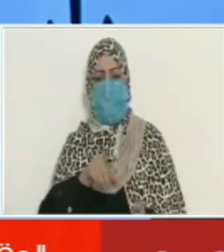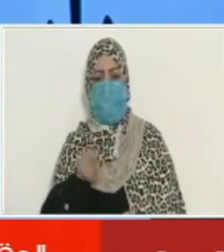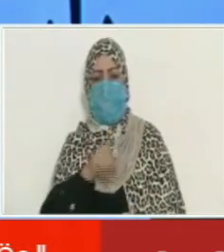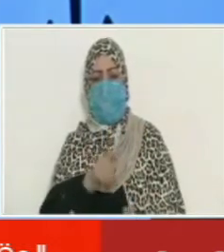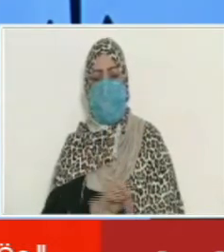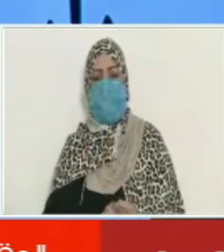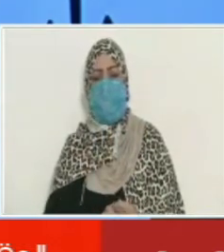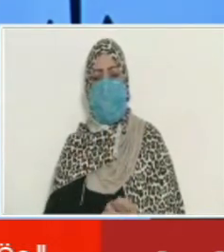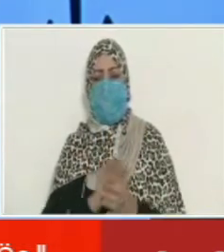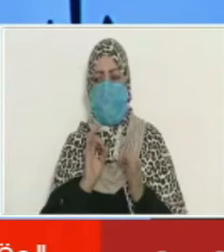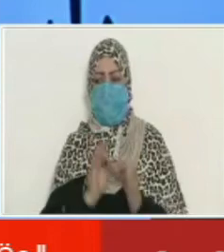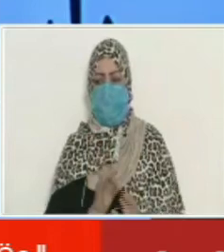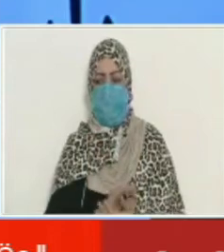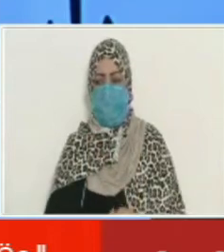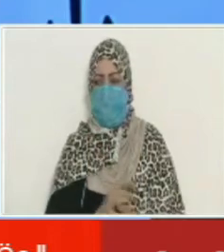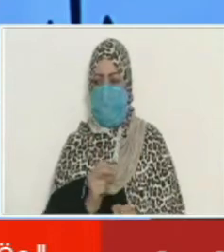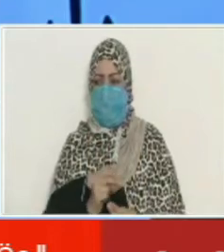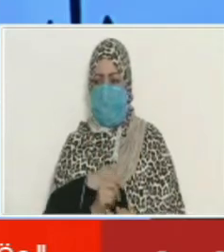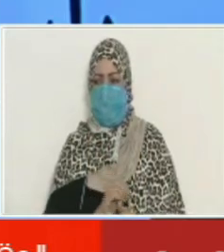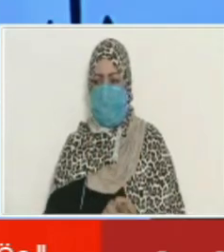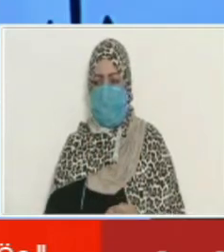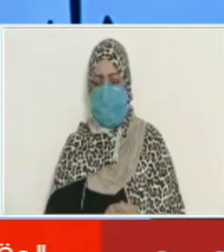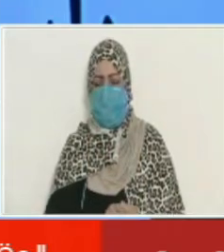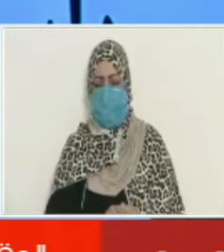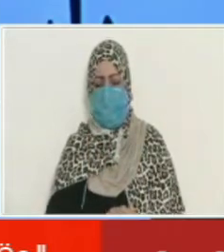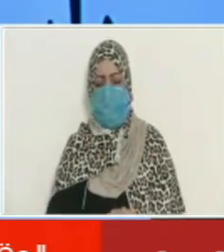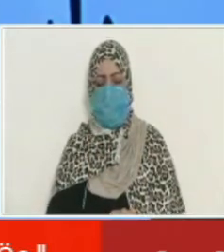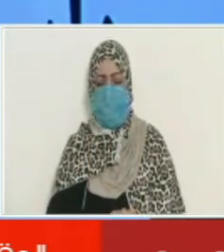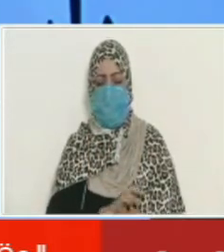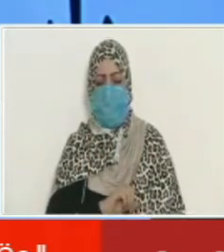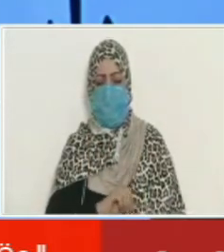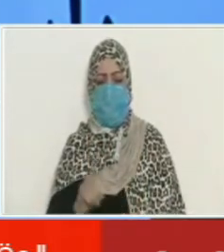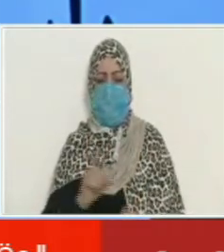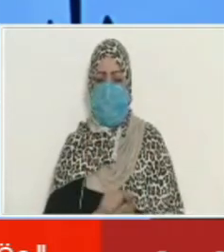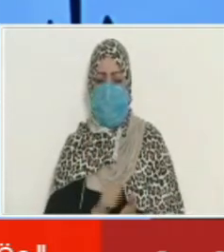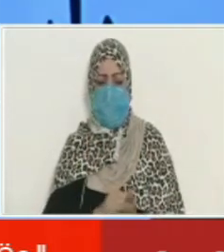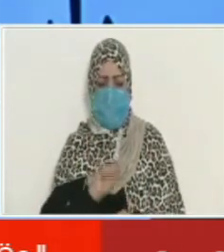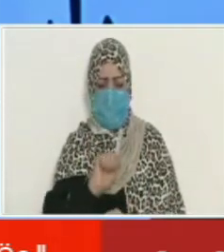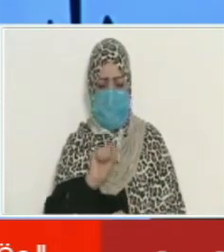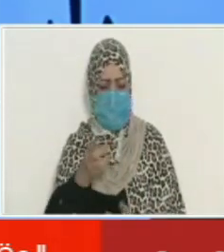مجرما وآثما، لا شك أن من أفتاه ومن كذب على الله كان